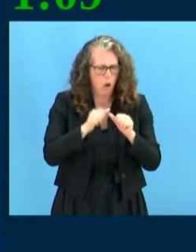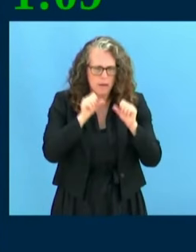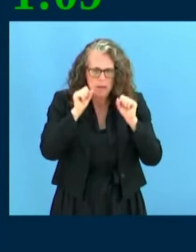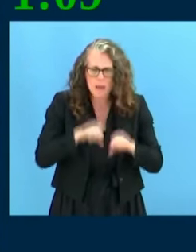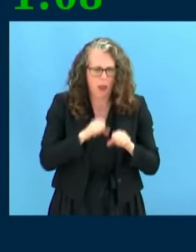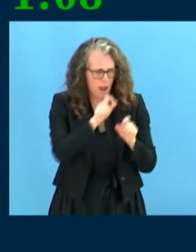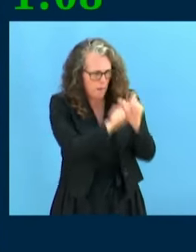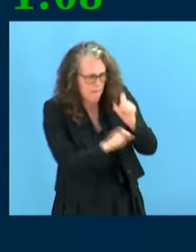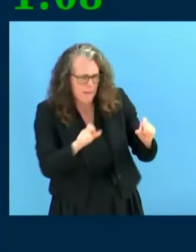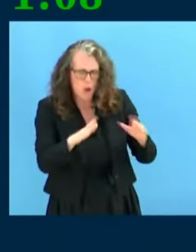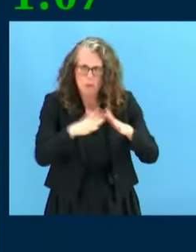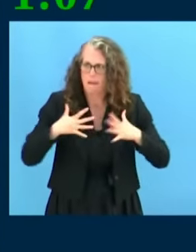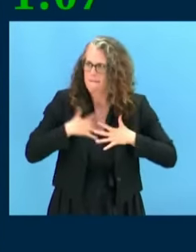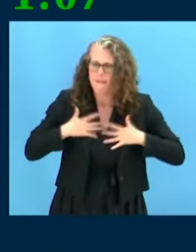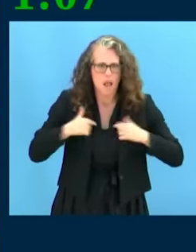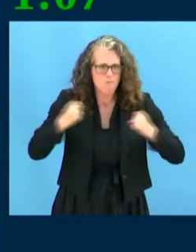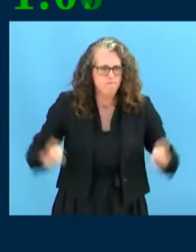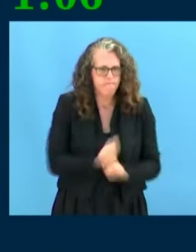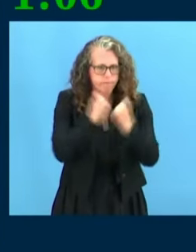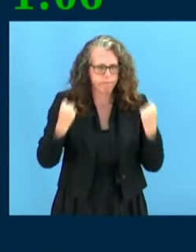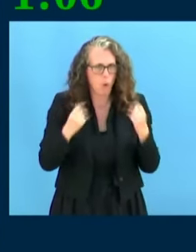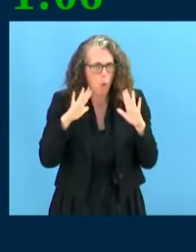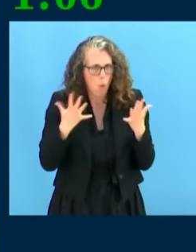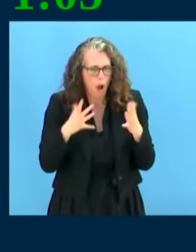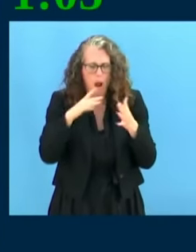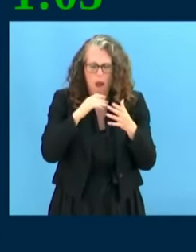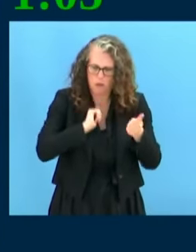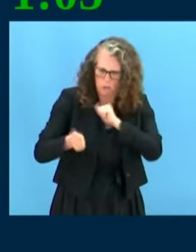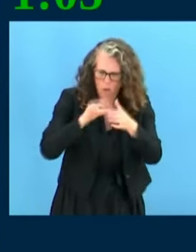գերության մեջ բավող, հաղախայցիական անցերու եվ վրազմակեիներու